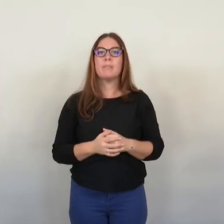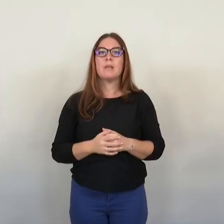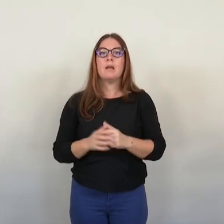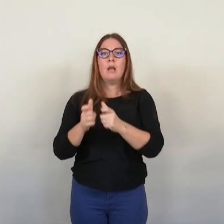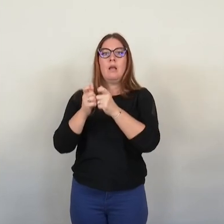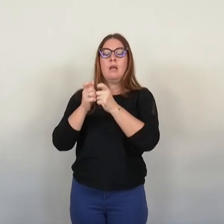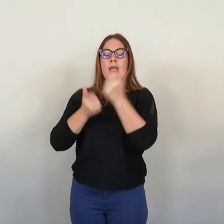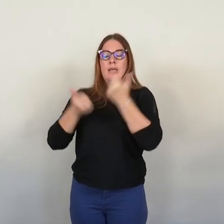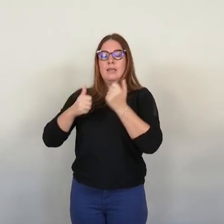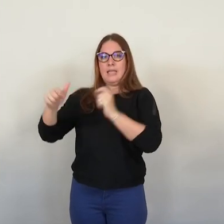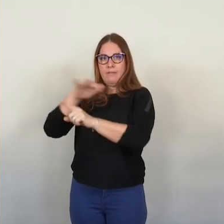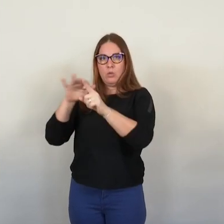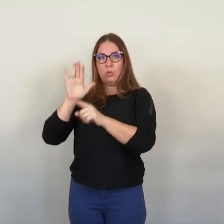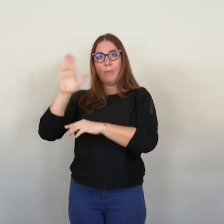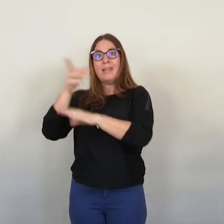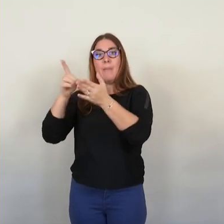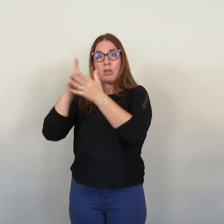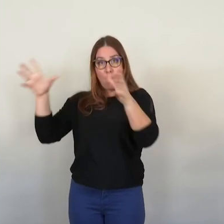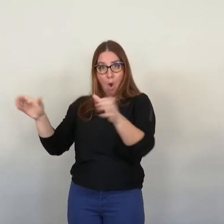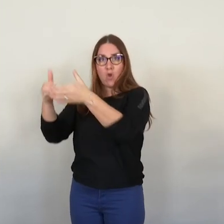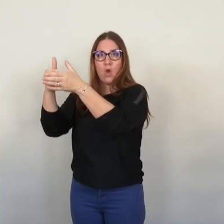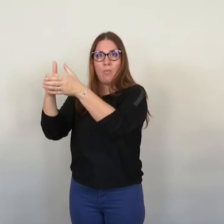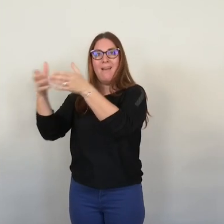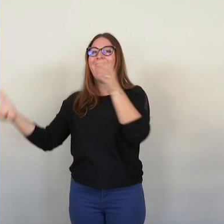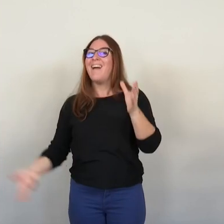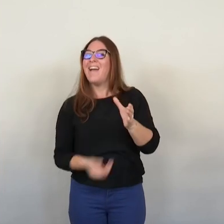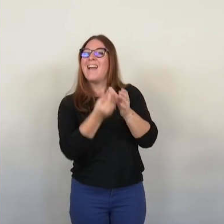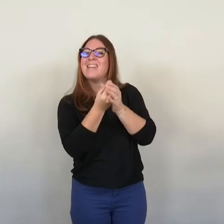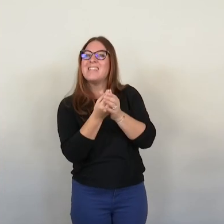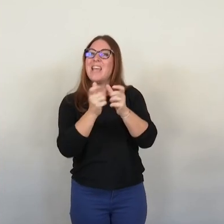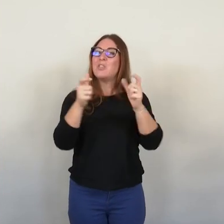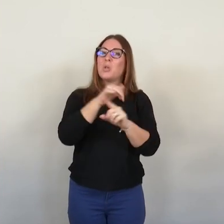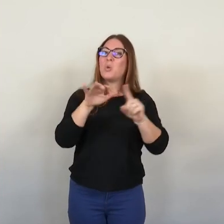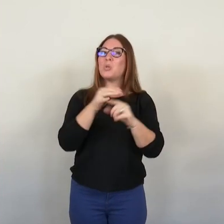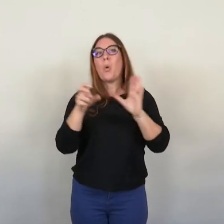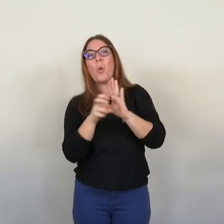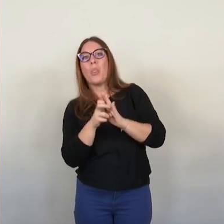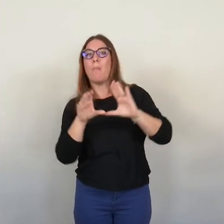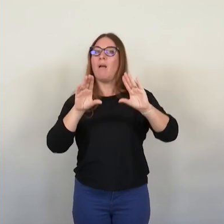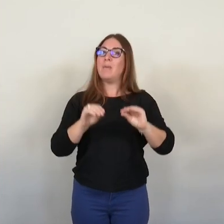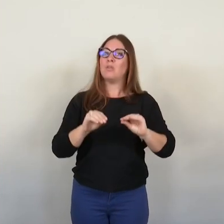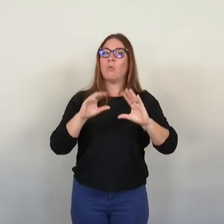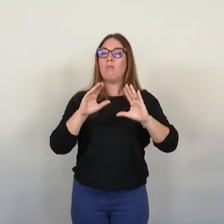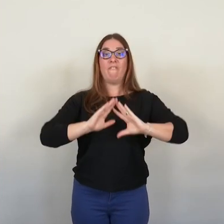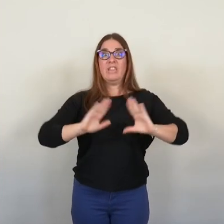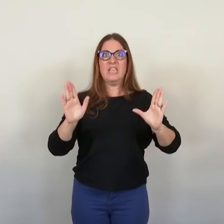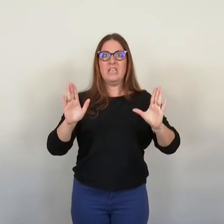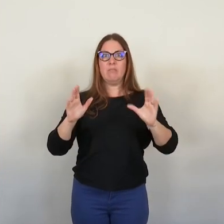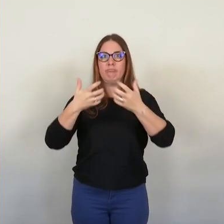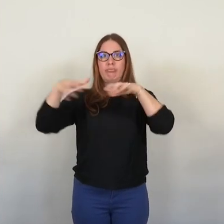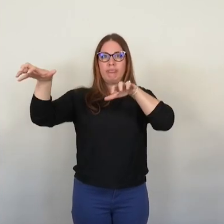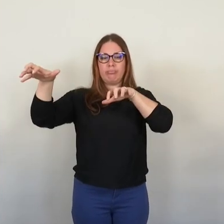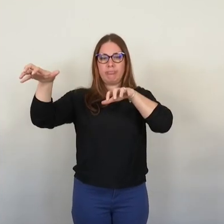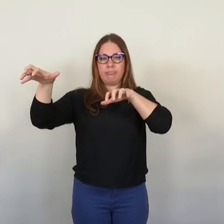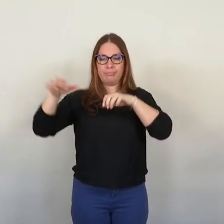département se sont regroupés entre eux et ne sont plus hébergés au sein de ces centres sociaux de ces maisons des habitants et puis